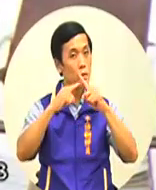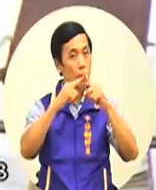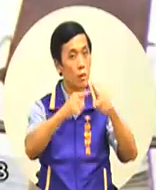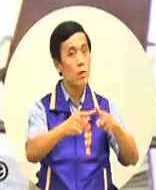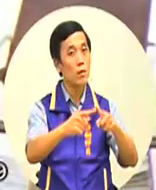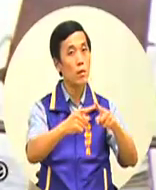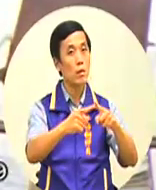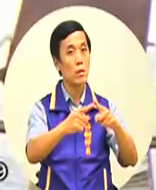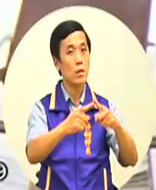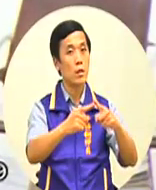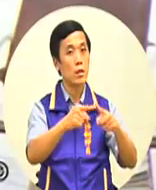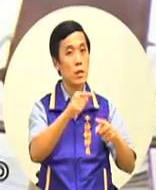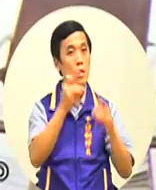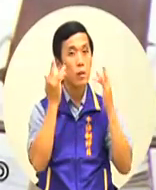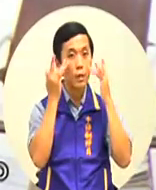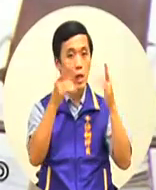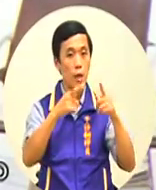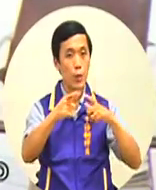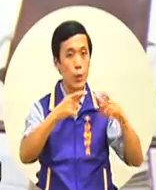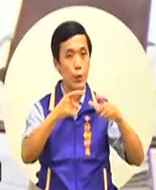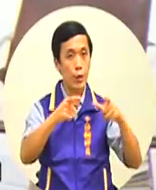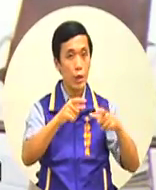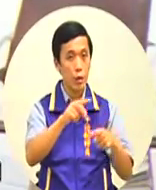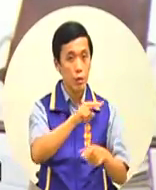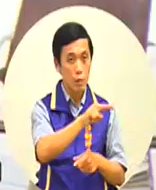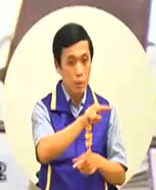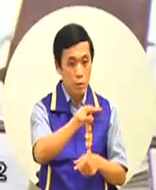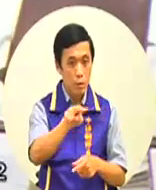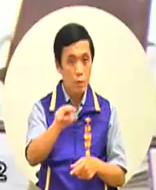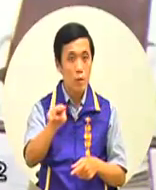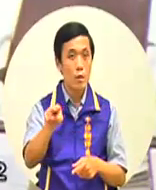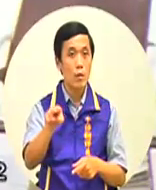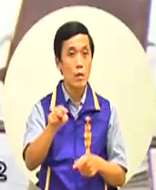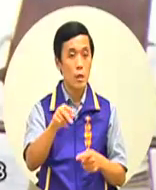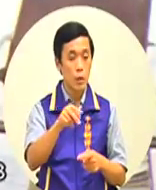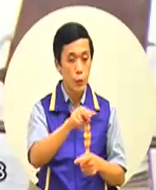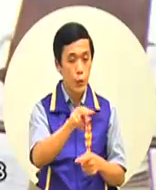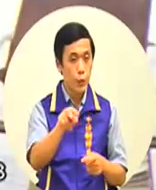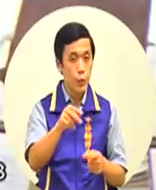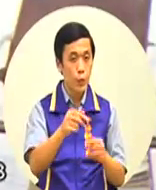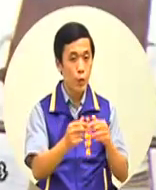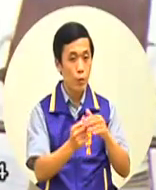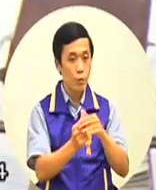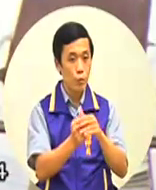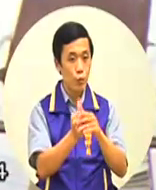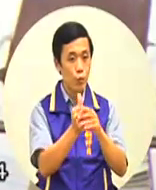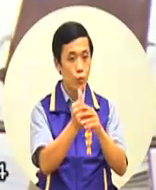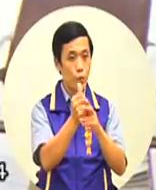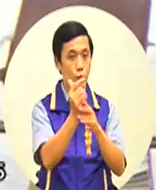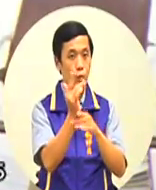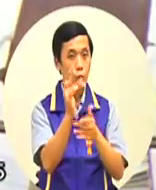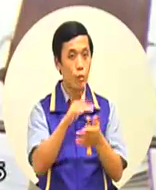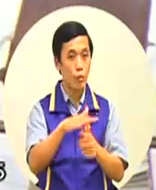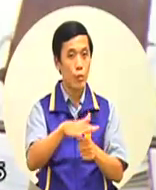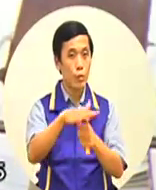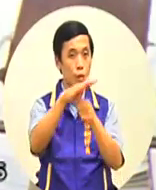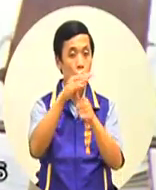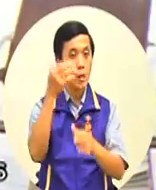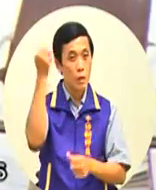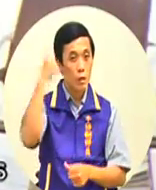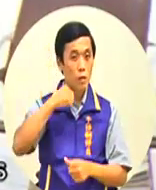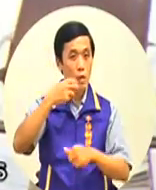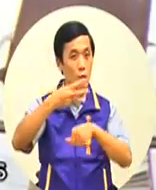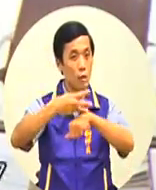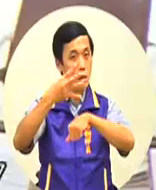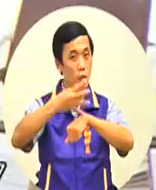这里这菜园吼，底下咧看，看伊安尼一天一天的长大。你敢知因出来的时阵，透早四点外就